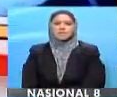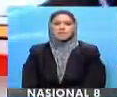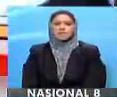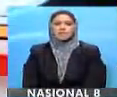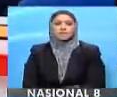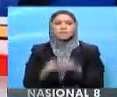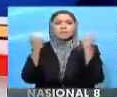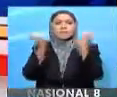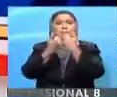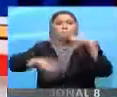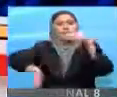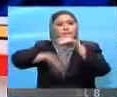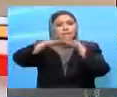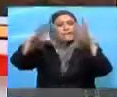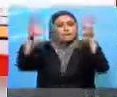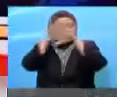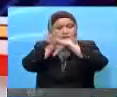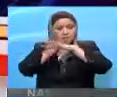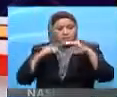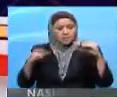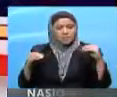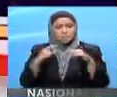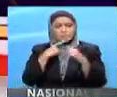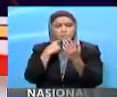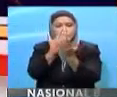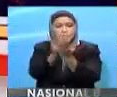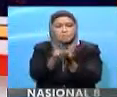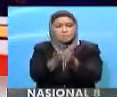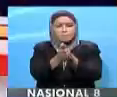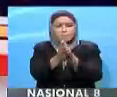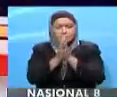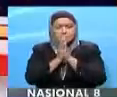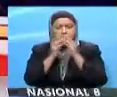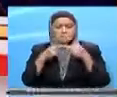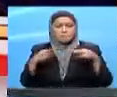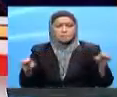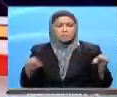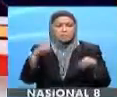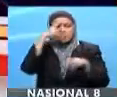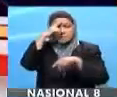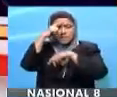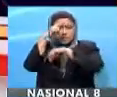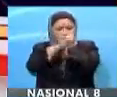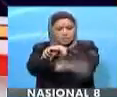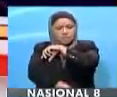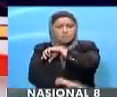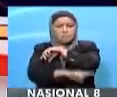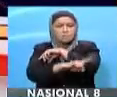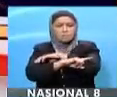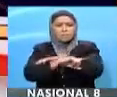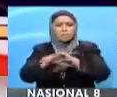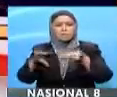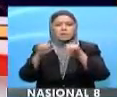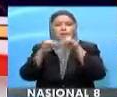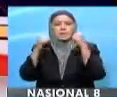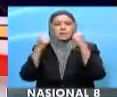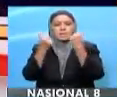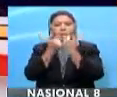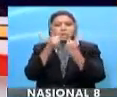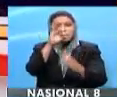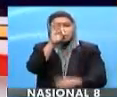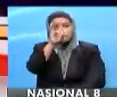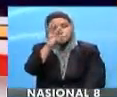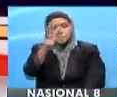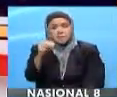persatuan bola sepak Sarawak fas mengemukakan rayuan Rasmi agar denda yang dikenakan oleh Persatuan bola sepak Malaysia fam